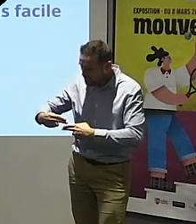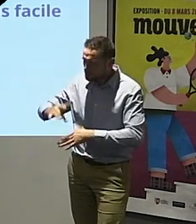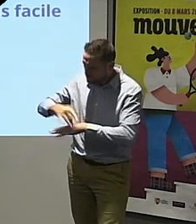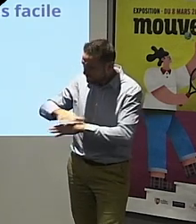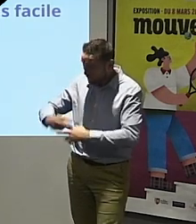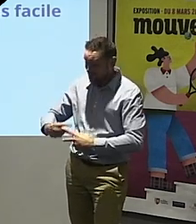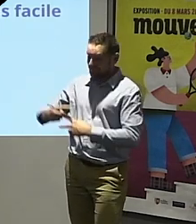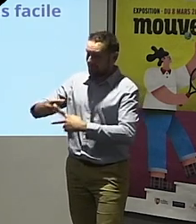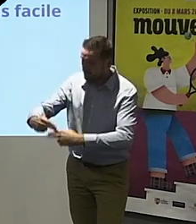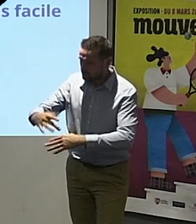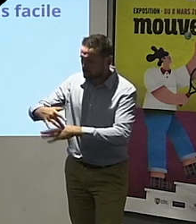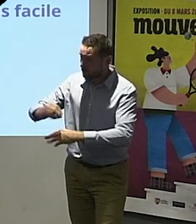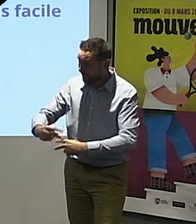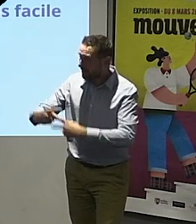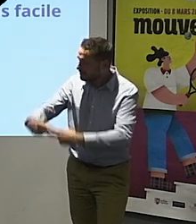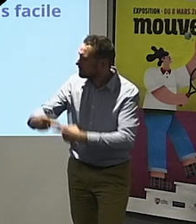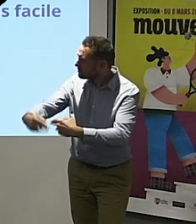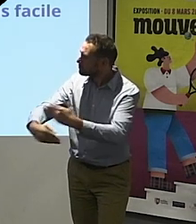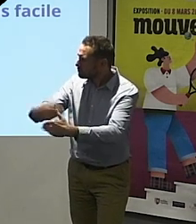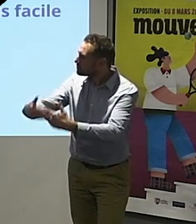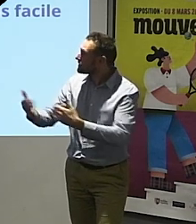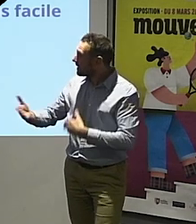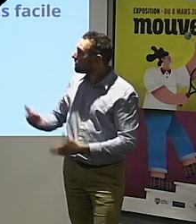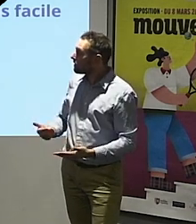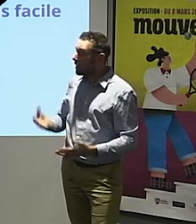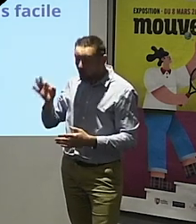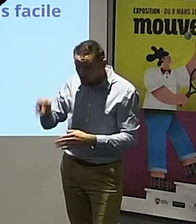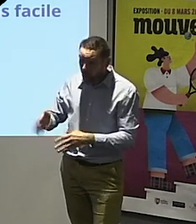bien sportives que du coup personnelles pour pouvoir avancer.